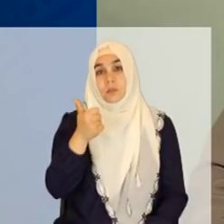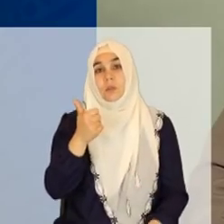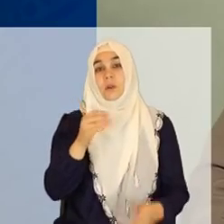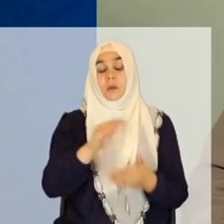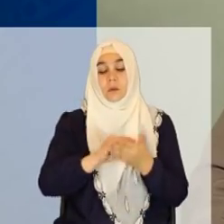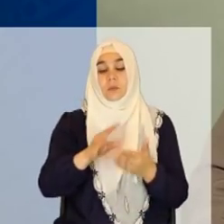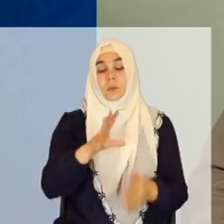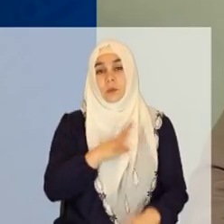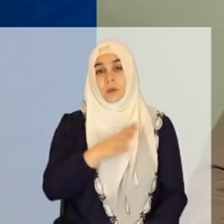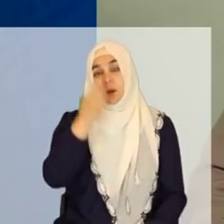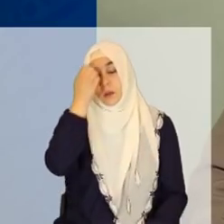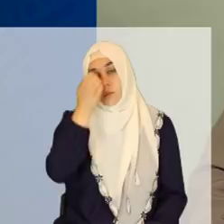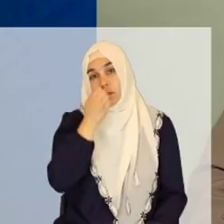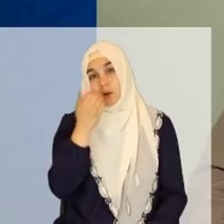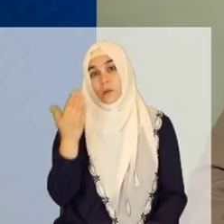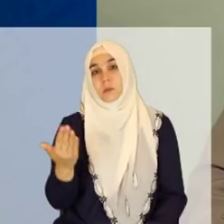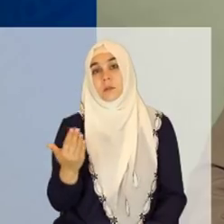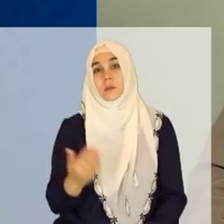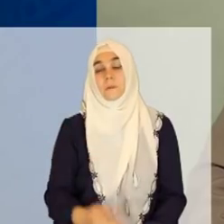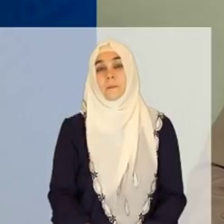yaxshi narsa yozilibdi, rahmat sizga.